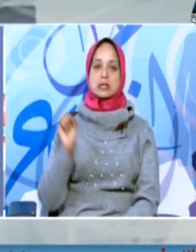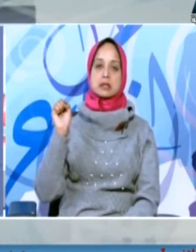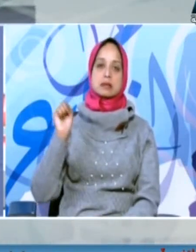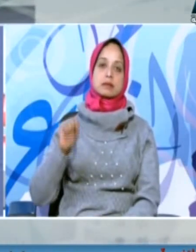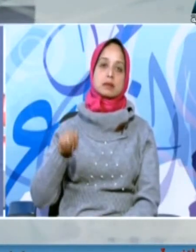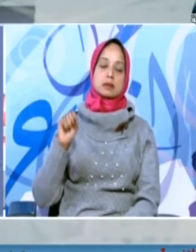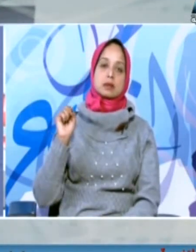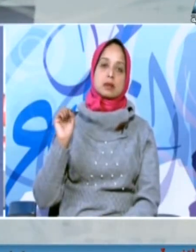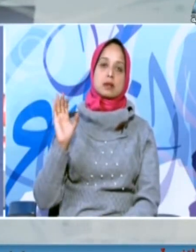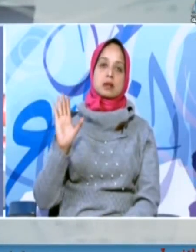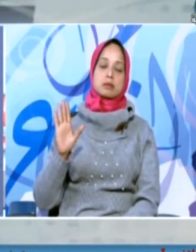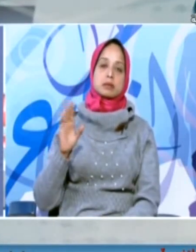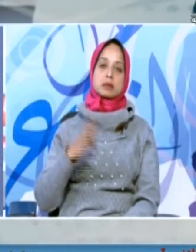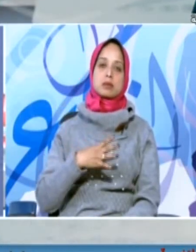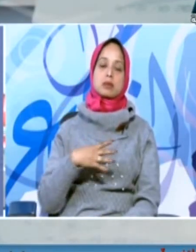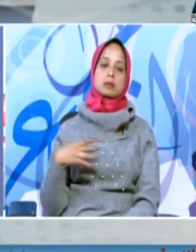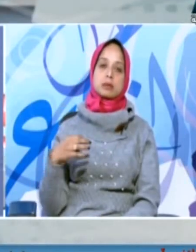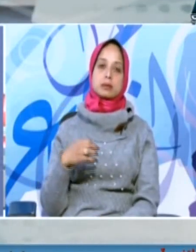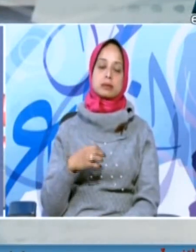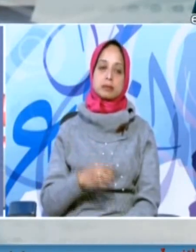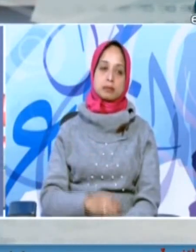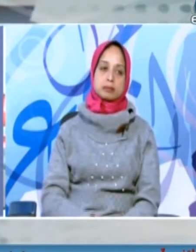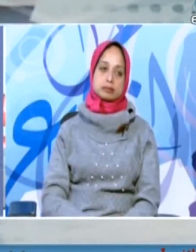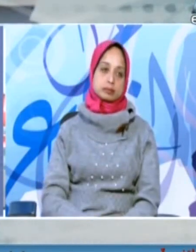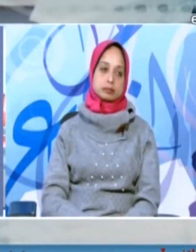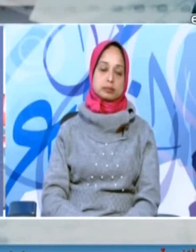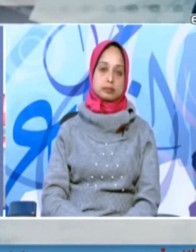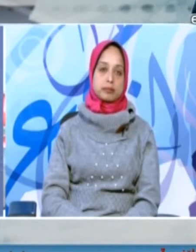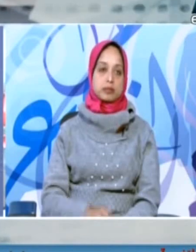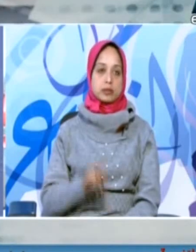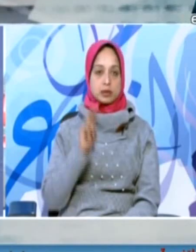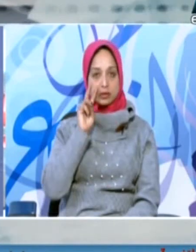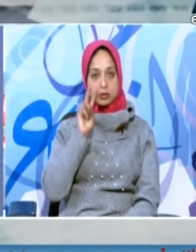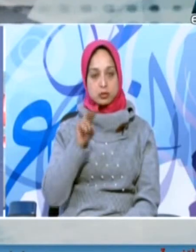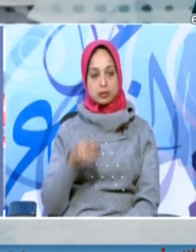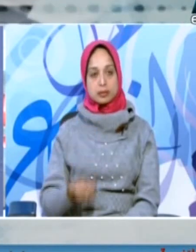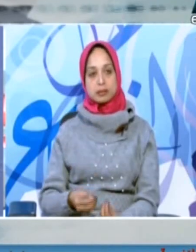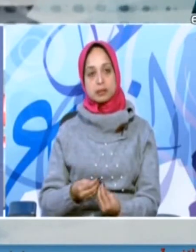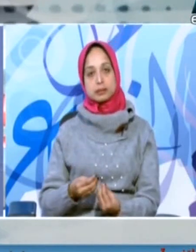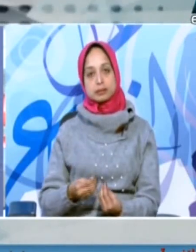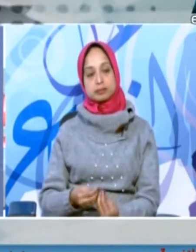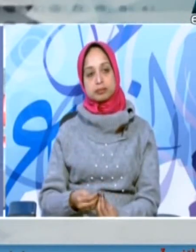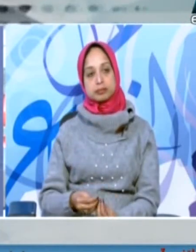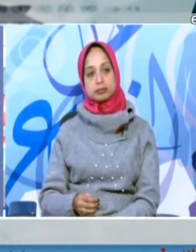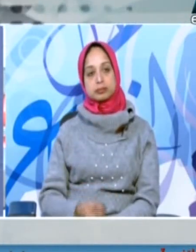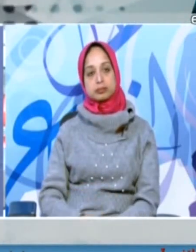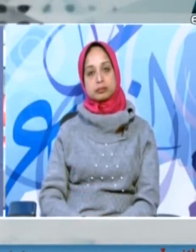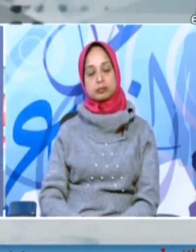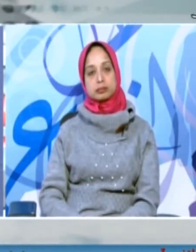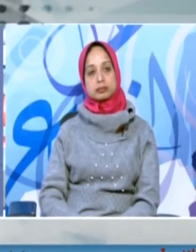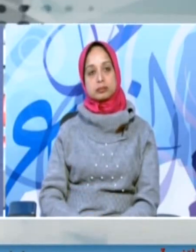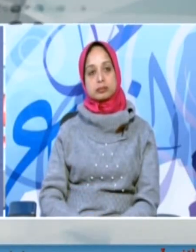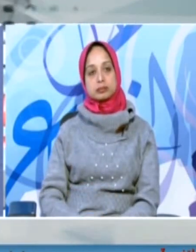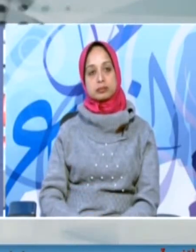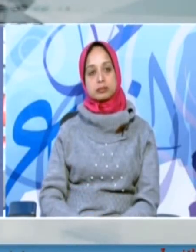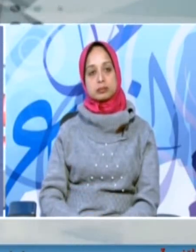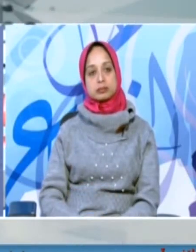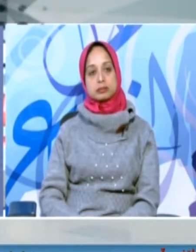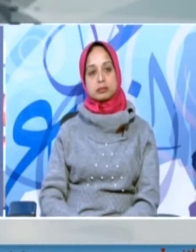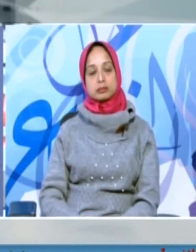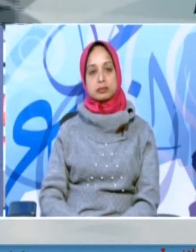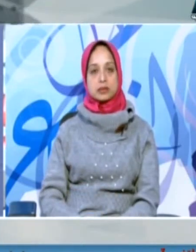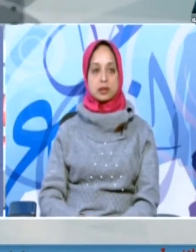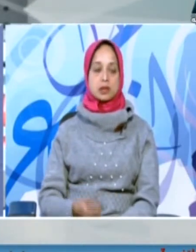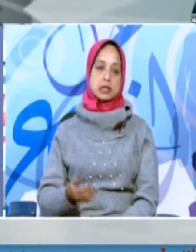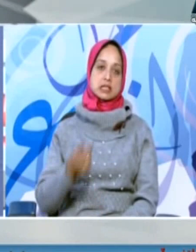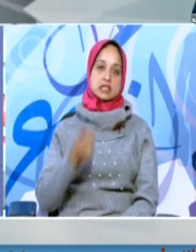سوف نرى بالاحتلال الإنجليزي لمصر. حلو، سوف نرى، يعني بقول لك هو بيقول لك دي مقدمة للفصل ولا مش مقدمة يا محمود؟ مقدمة.